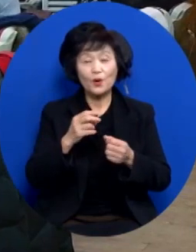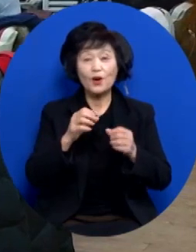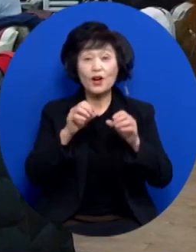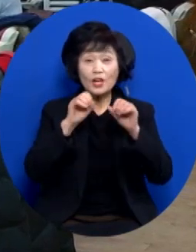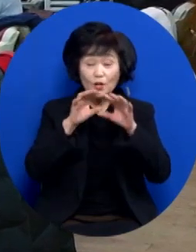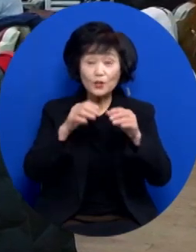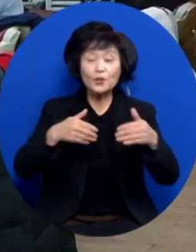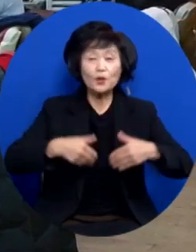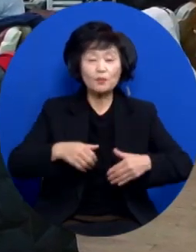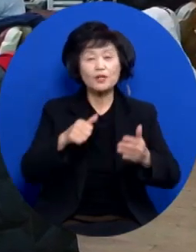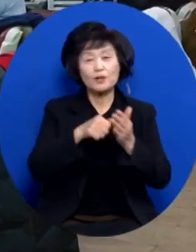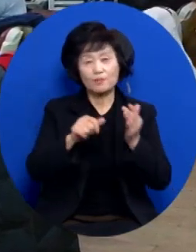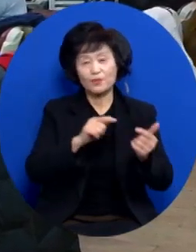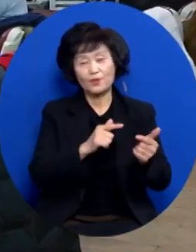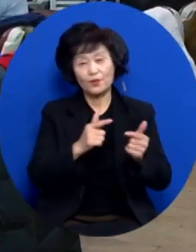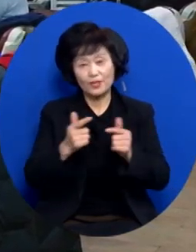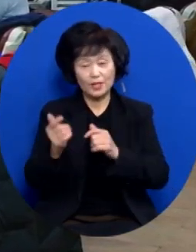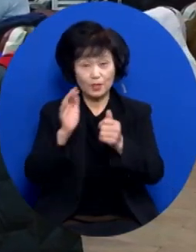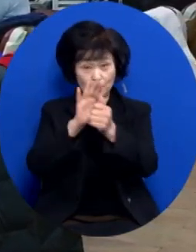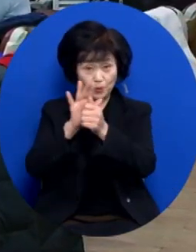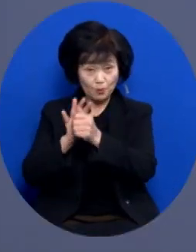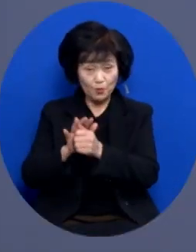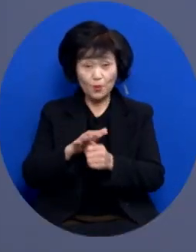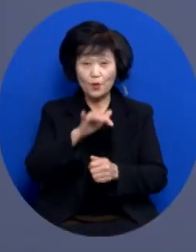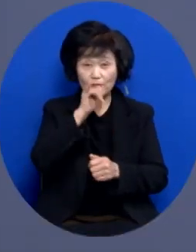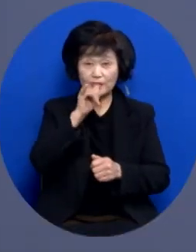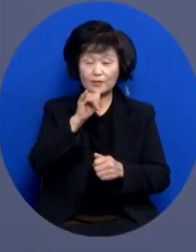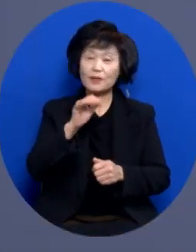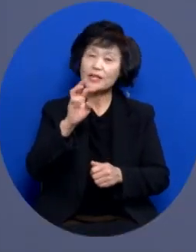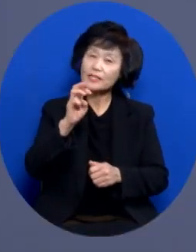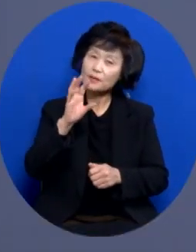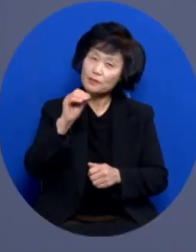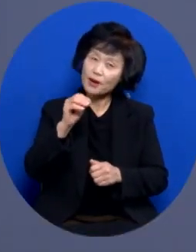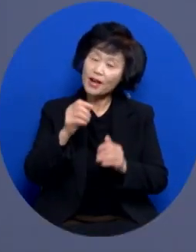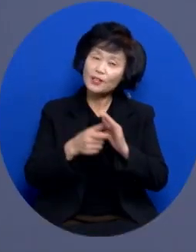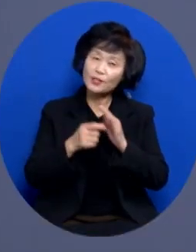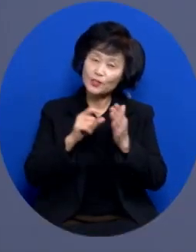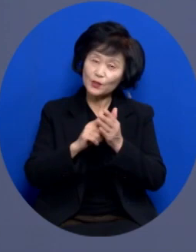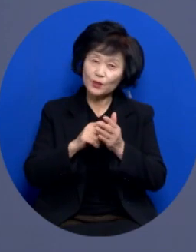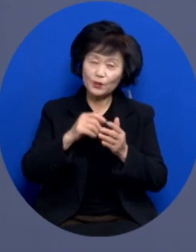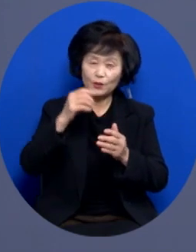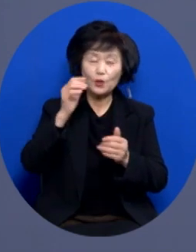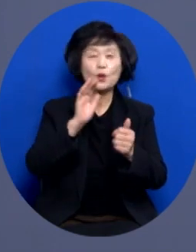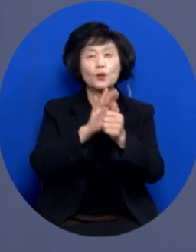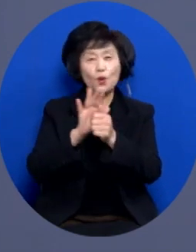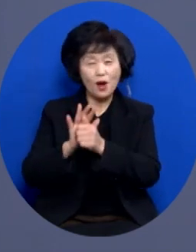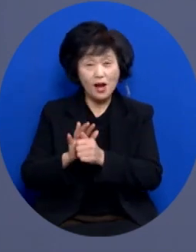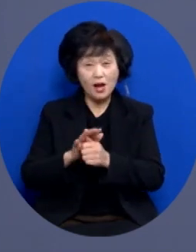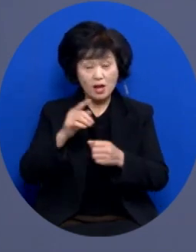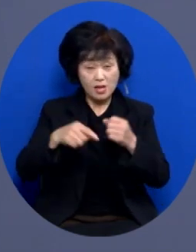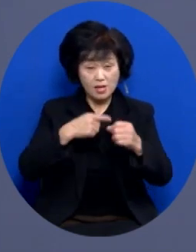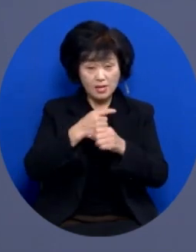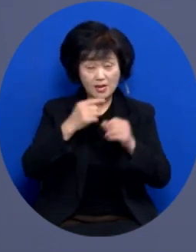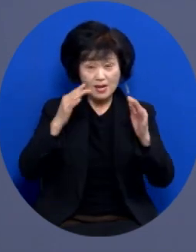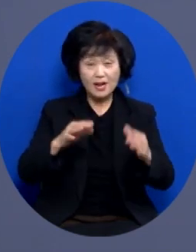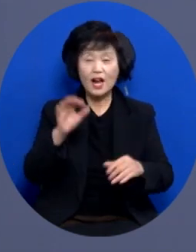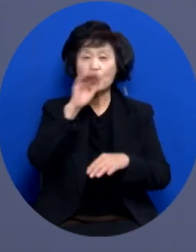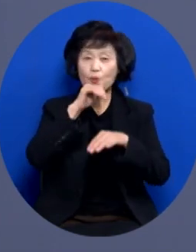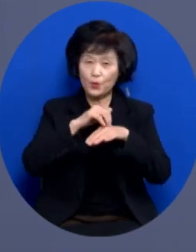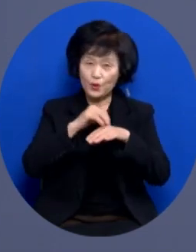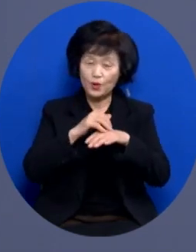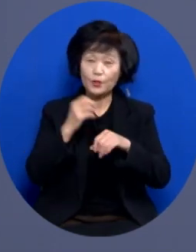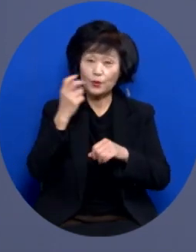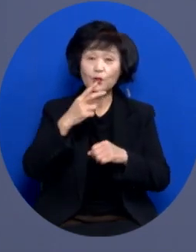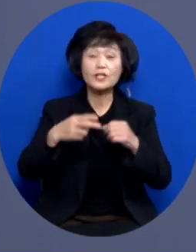물품 그걸 지원하면서 30만 원 상당으로 후원하면서 1년 동안 훈련을 하는 것입니다. 또는 2년도